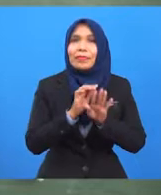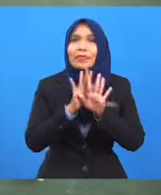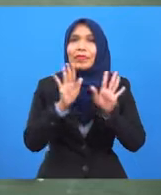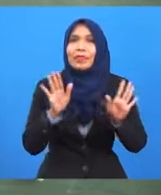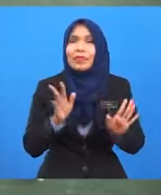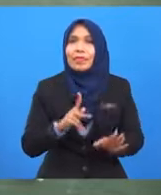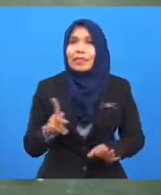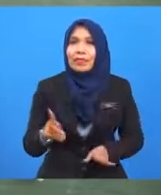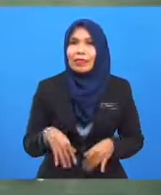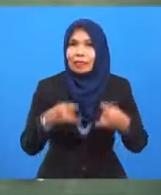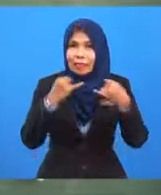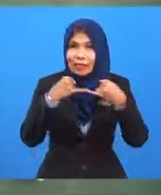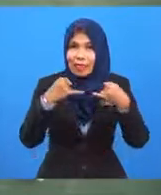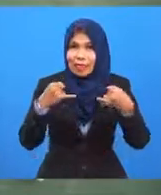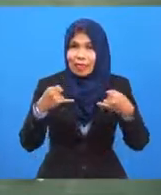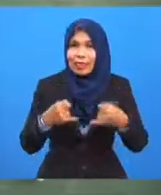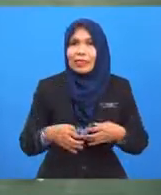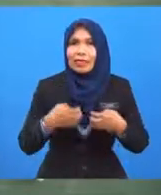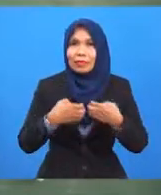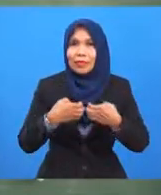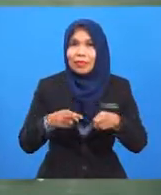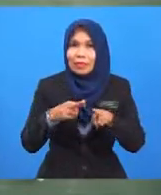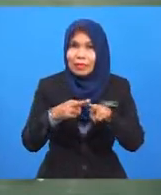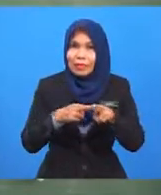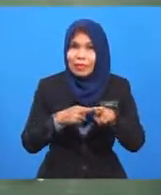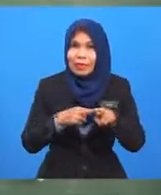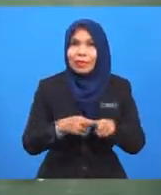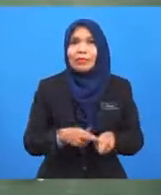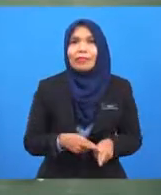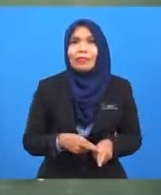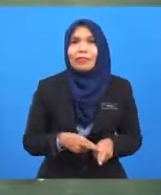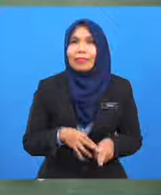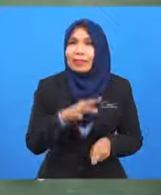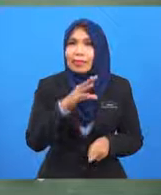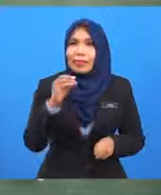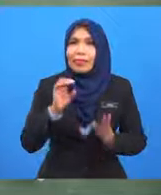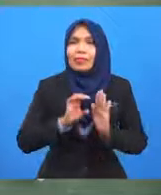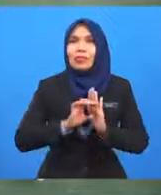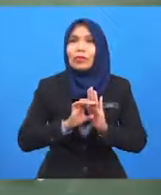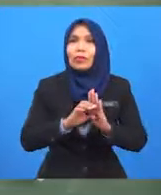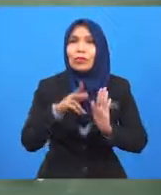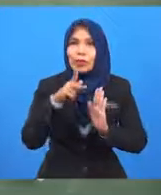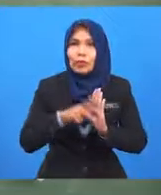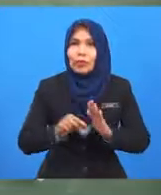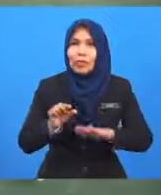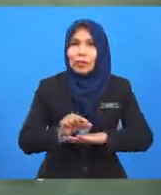menjelaskan jenis-jenis mesin ringkas beserta contoh kegunaannya.